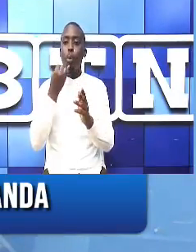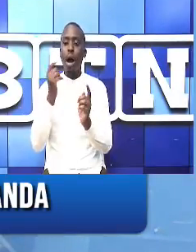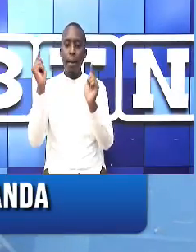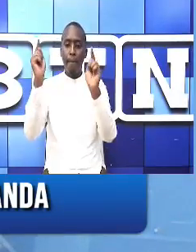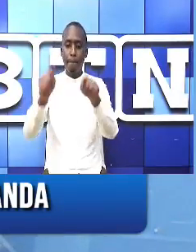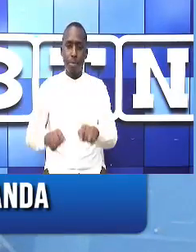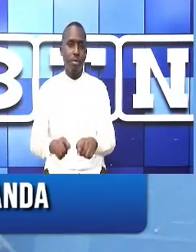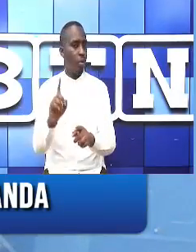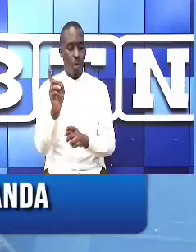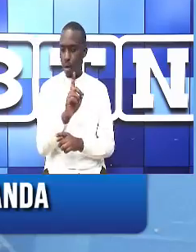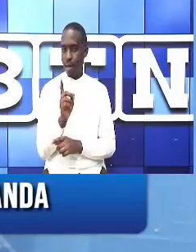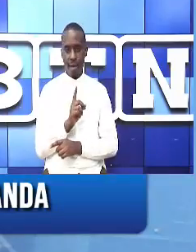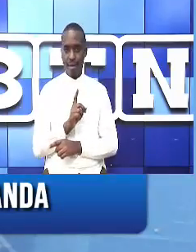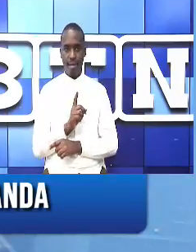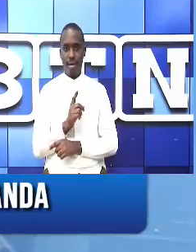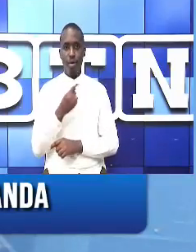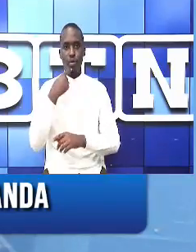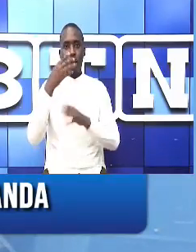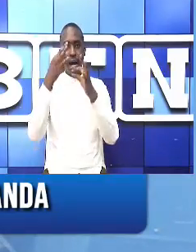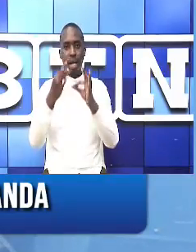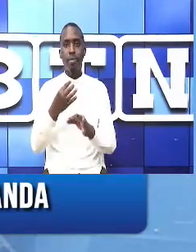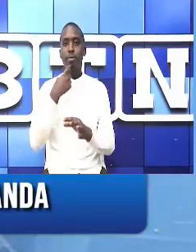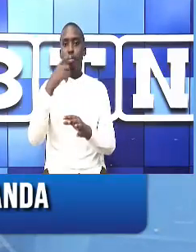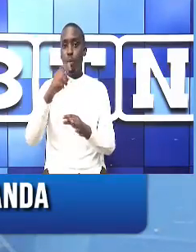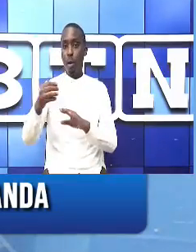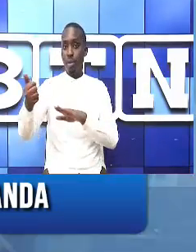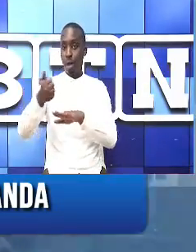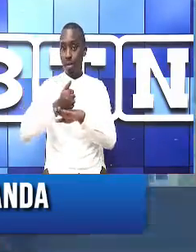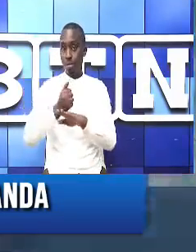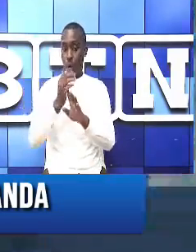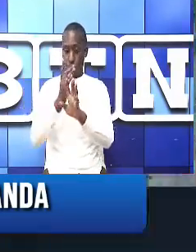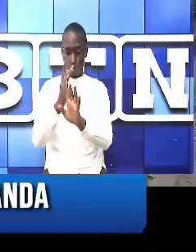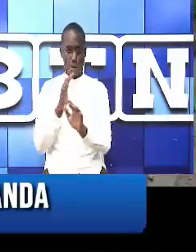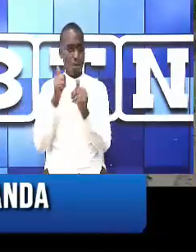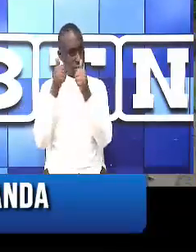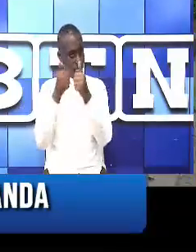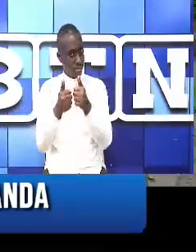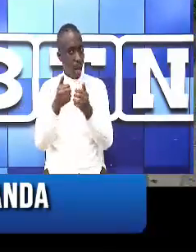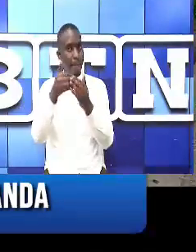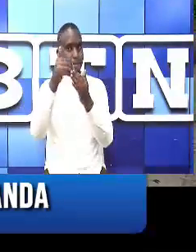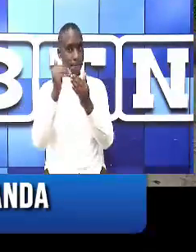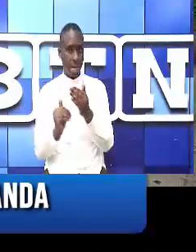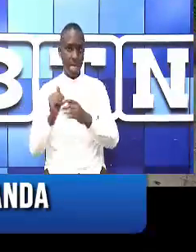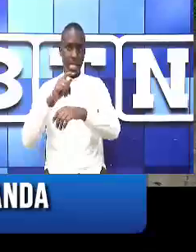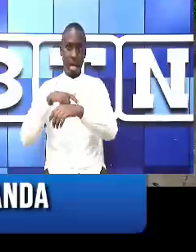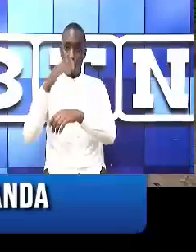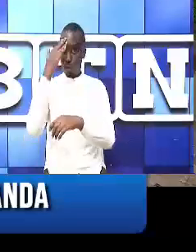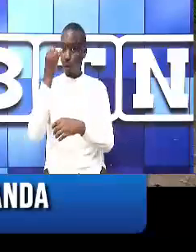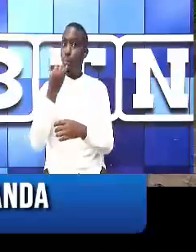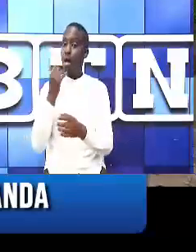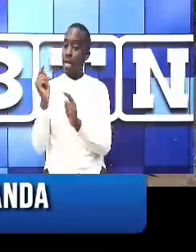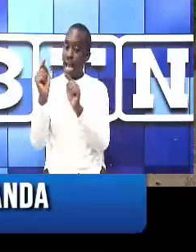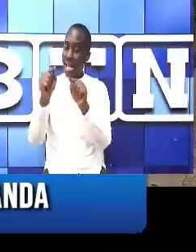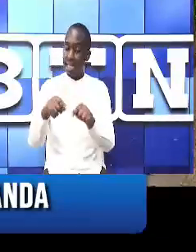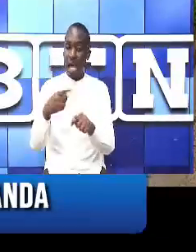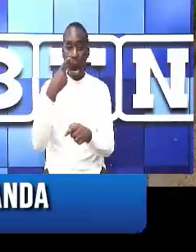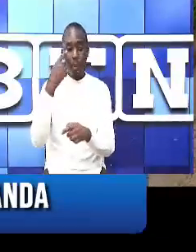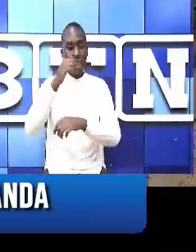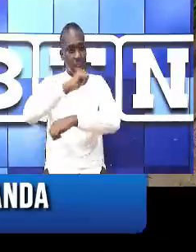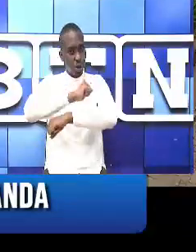ahageze uvuga ngo hari ibigomba kuba byarashyizwe ku murongo hakiri kare kugira ngo umwana nahagera azasange ishuri